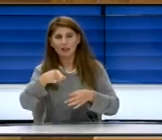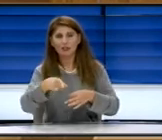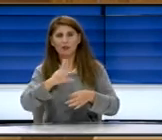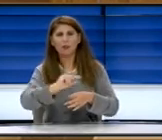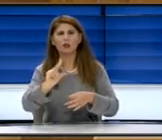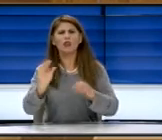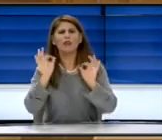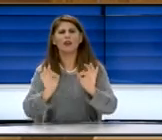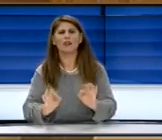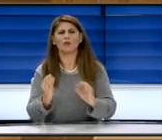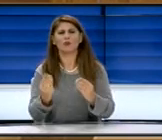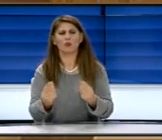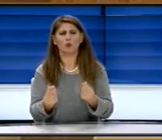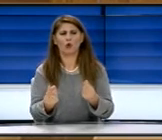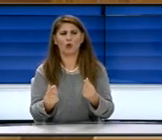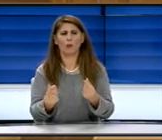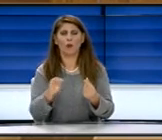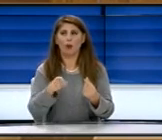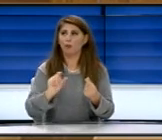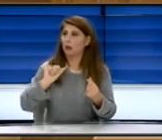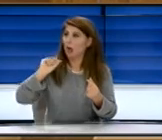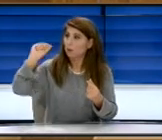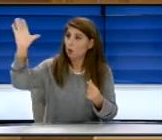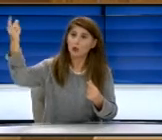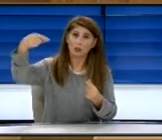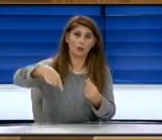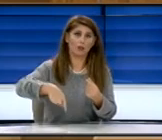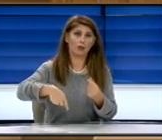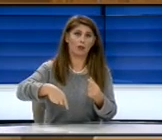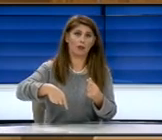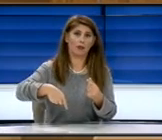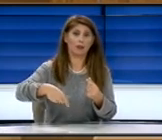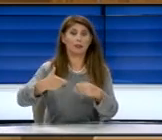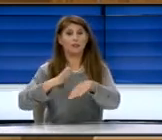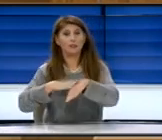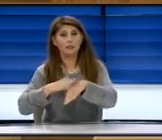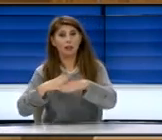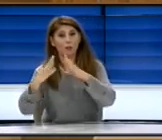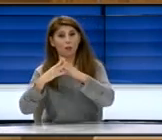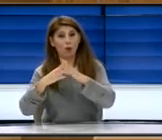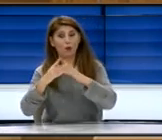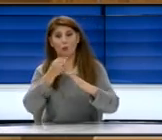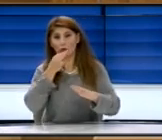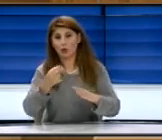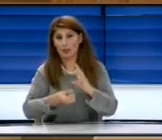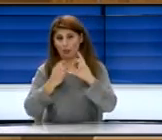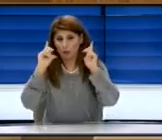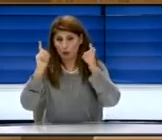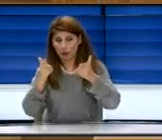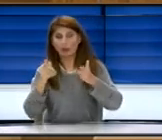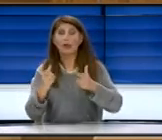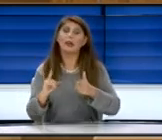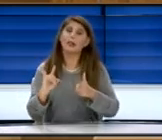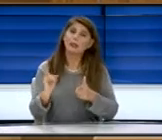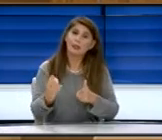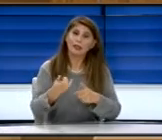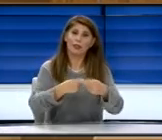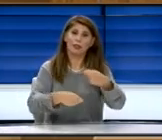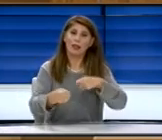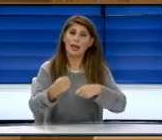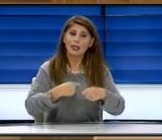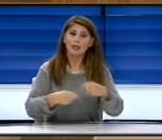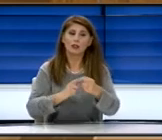τον ίδιο ακριβώς τρόπο, ως κάτι εξωγενές που οφείλεται είτε στον πόλεμο, όπως λέει η Νέα Δημοκρατία, είτε σε κάποιους